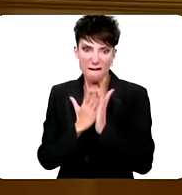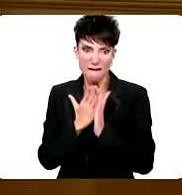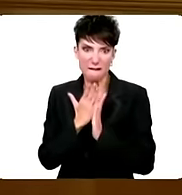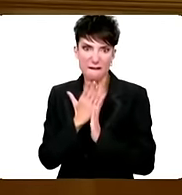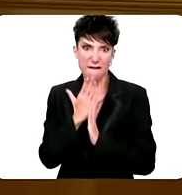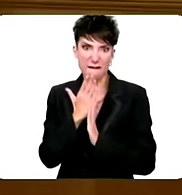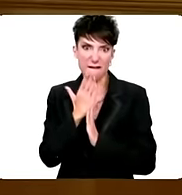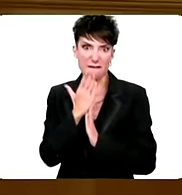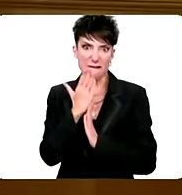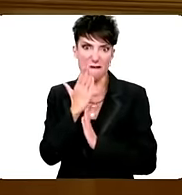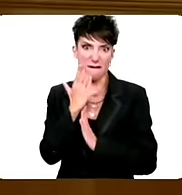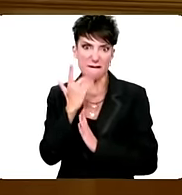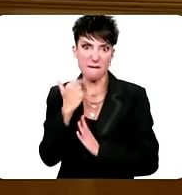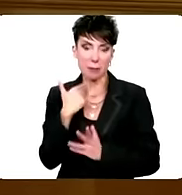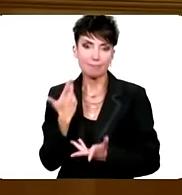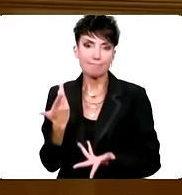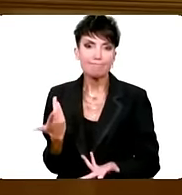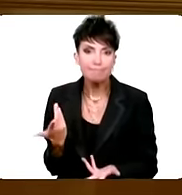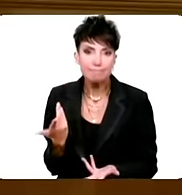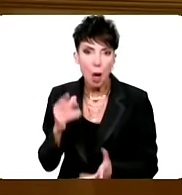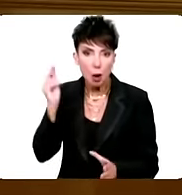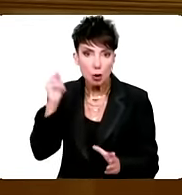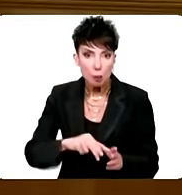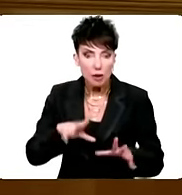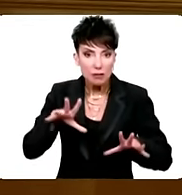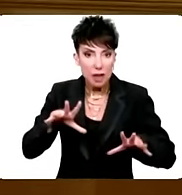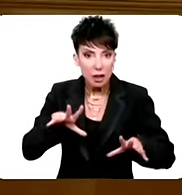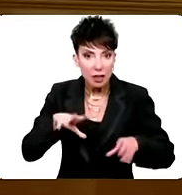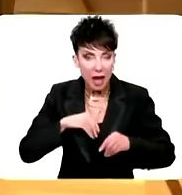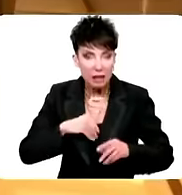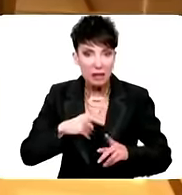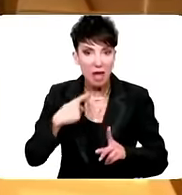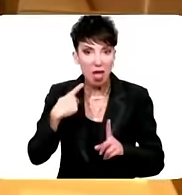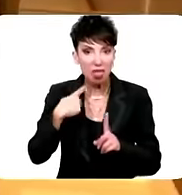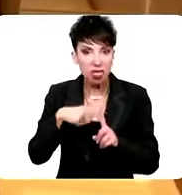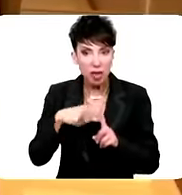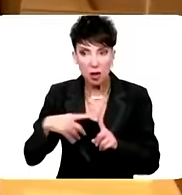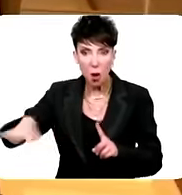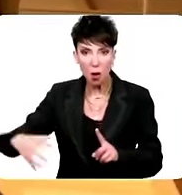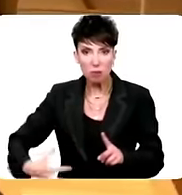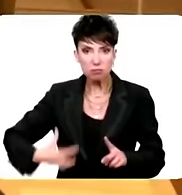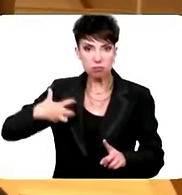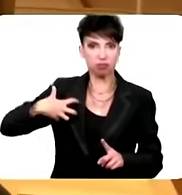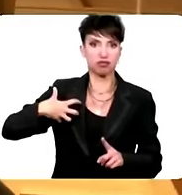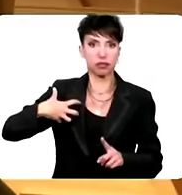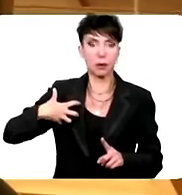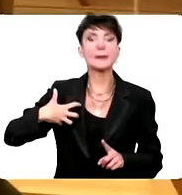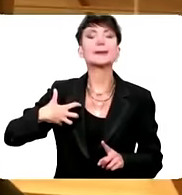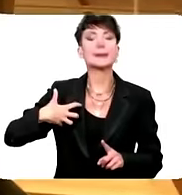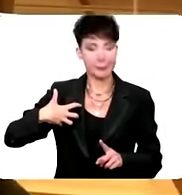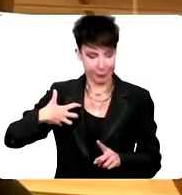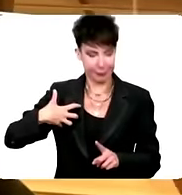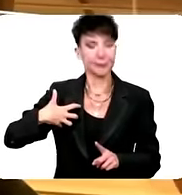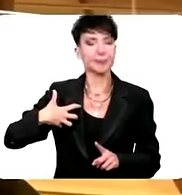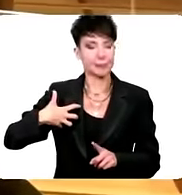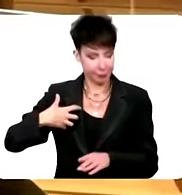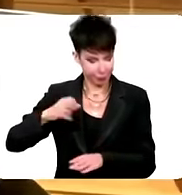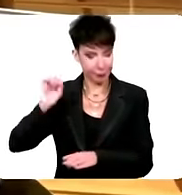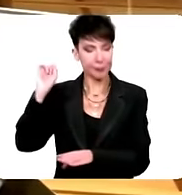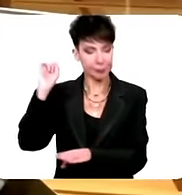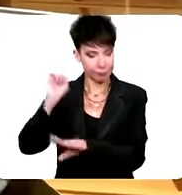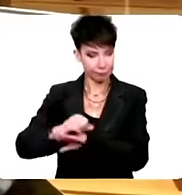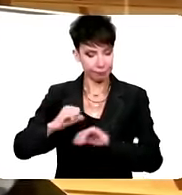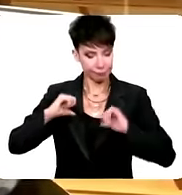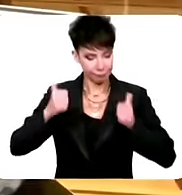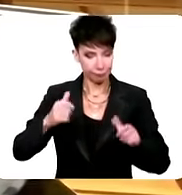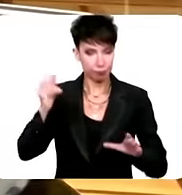Σίγουρα η Νέα Δημοκρατία υπέστη ζημιά πολιτική από αυτήν την νομοθετική πρωτοβουλία. Ξέρετε, είμαι ένας